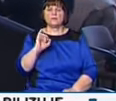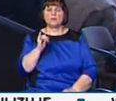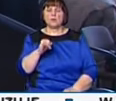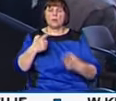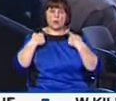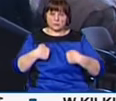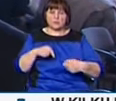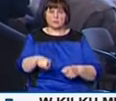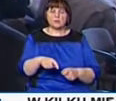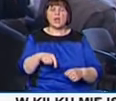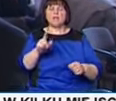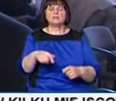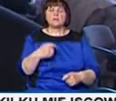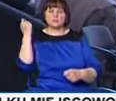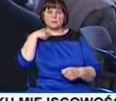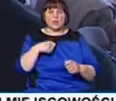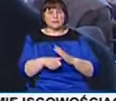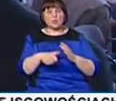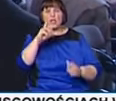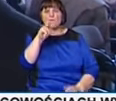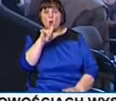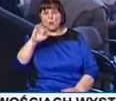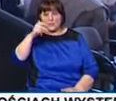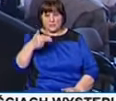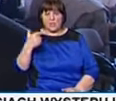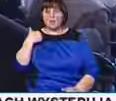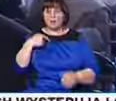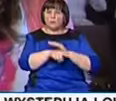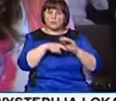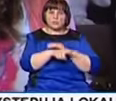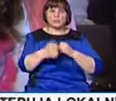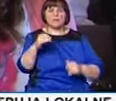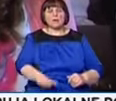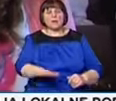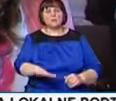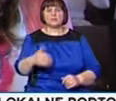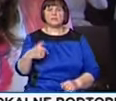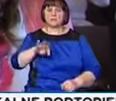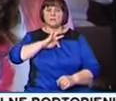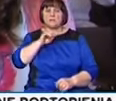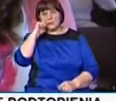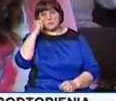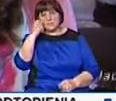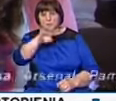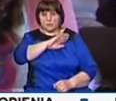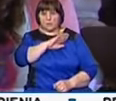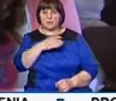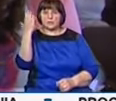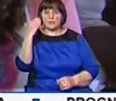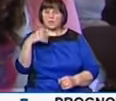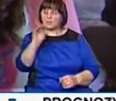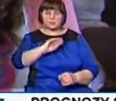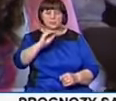ofiarą zbrodni wołyńskiej tam na Ukrainie. On uciekł, był wtedy małym dzieckiem. Mój dziadek umarł, zanim ja się